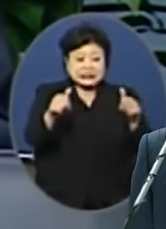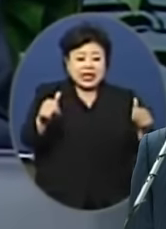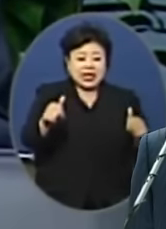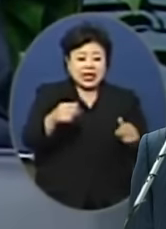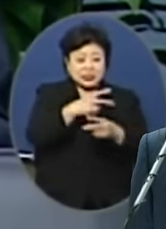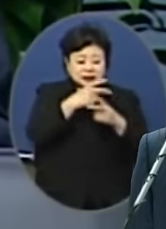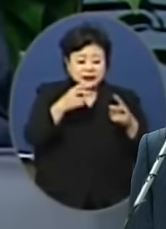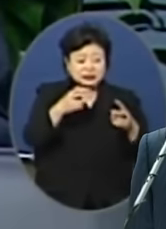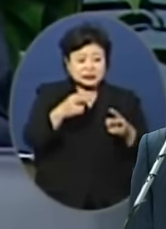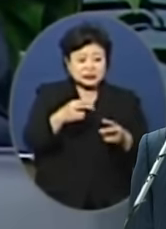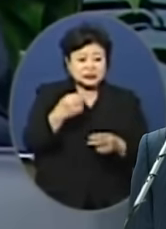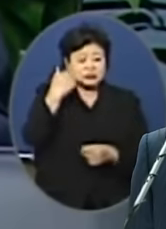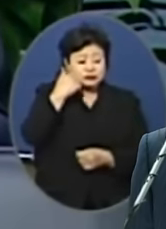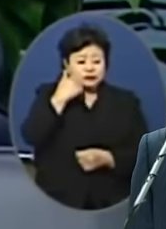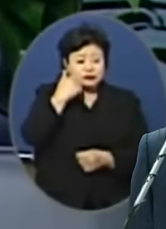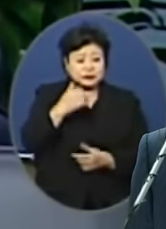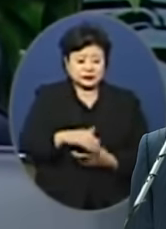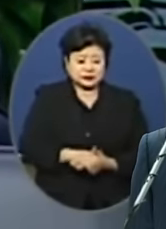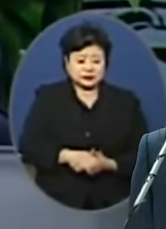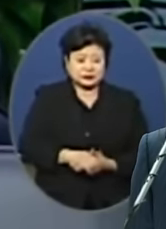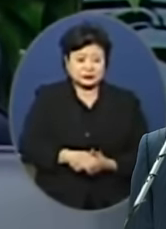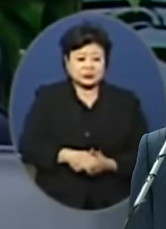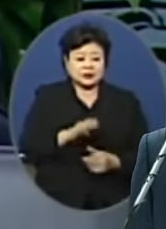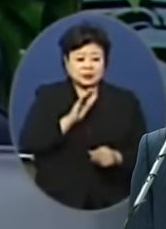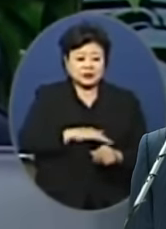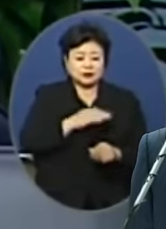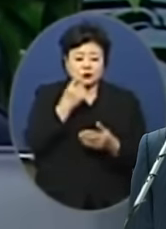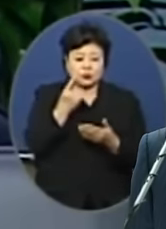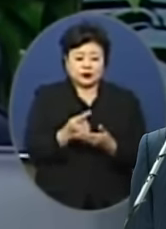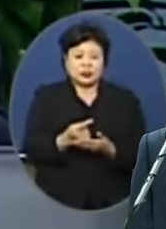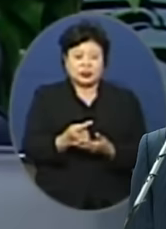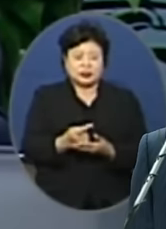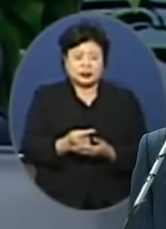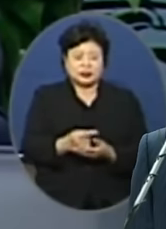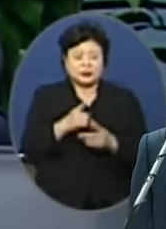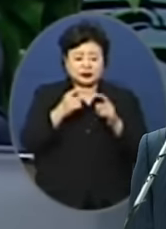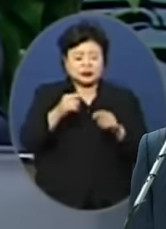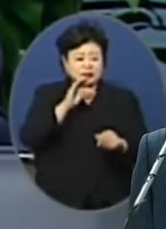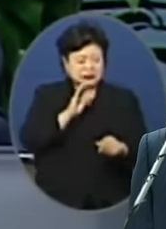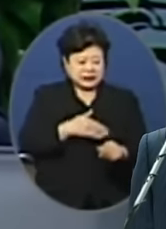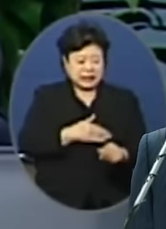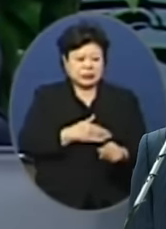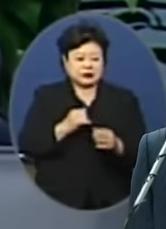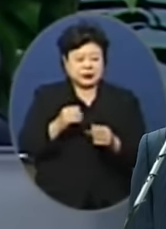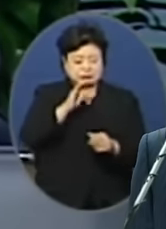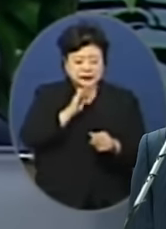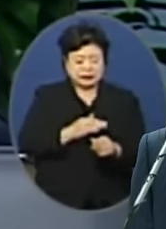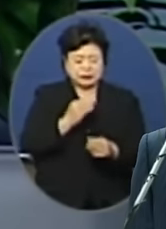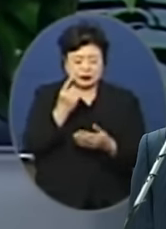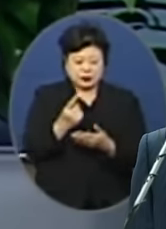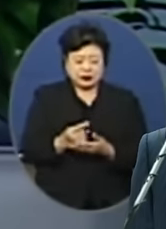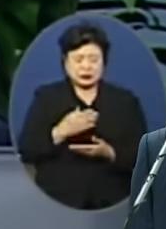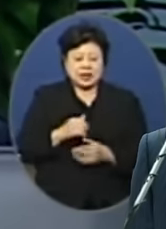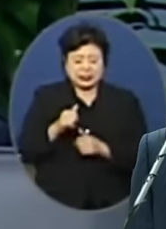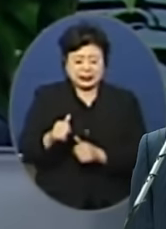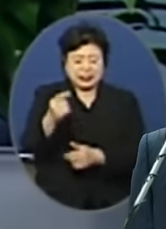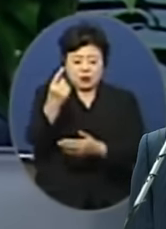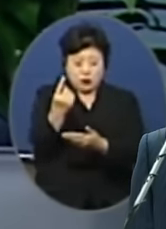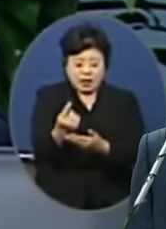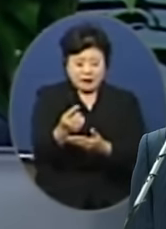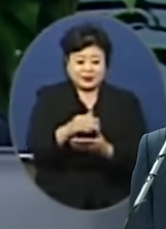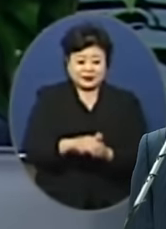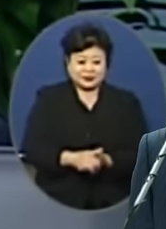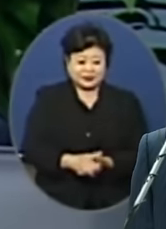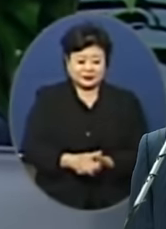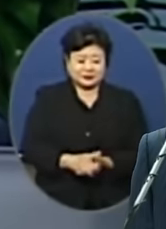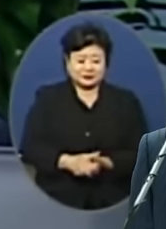잔다고 했는데 엘리사 있는 곳을 알았냐? 잘못 찾았습니다. 성도 잘못 찾았고 사람도 잘못 찾았으면 날 따라오십시오.